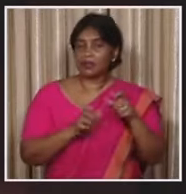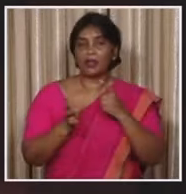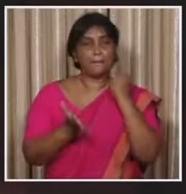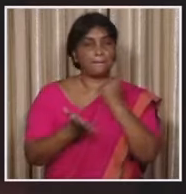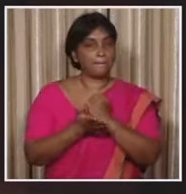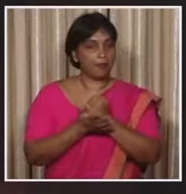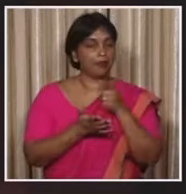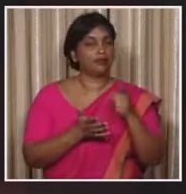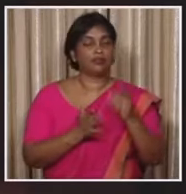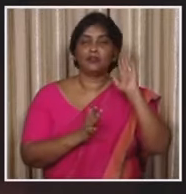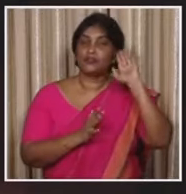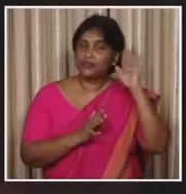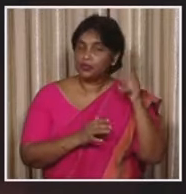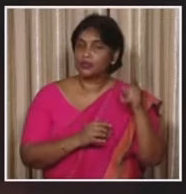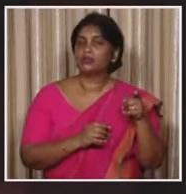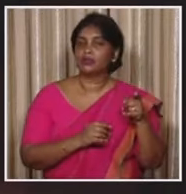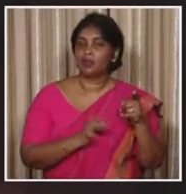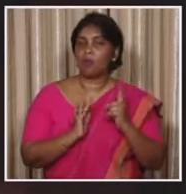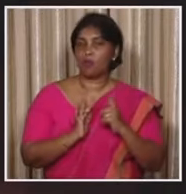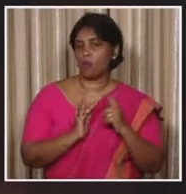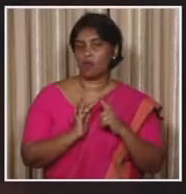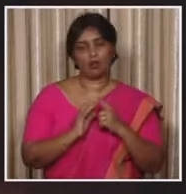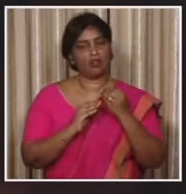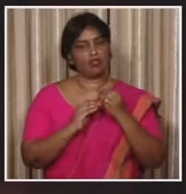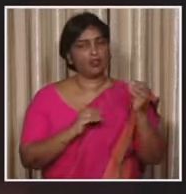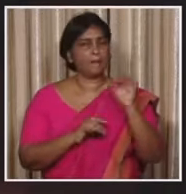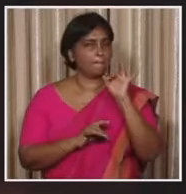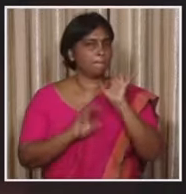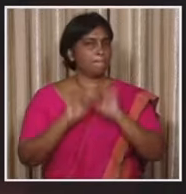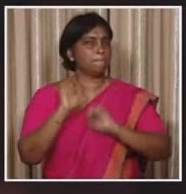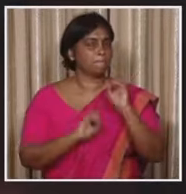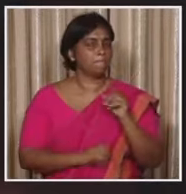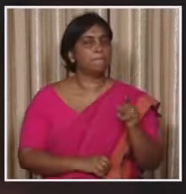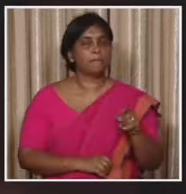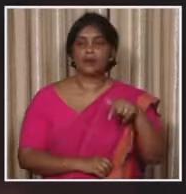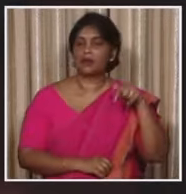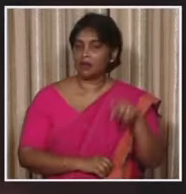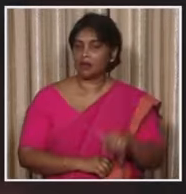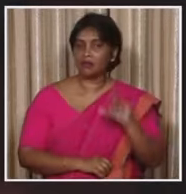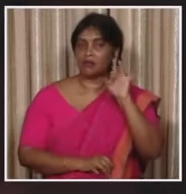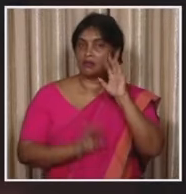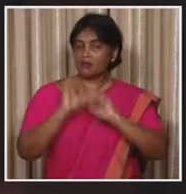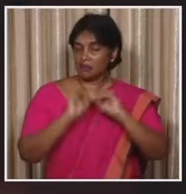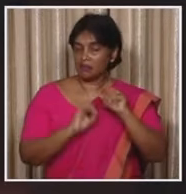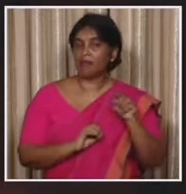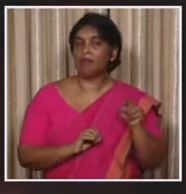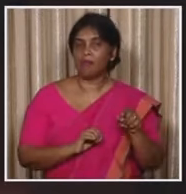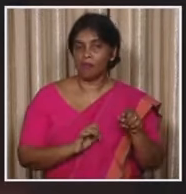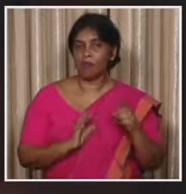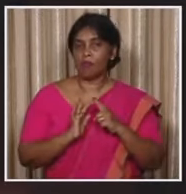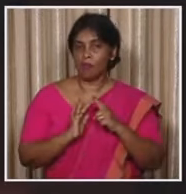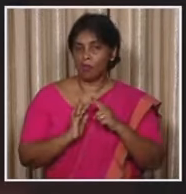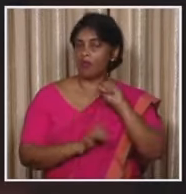ගිණුමට විශේෂිත වූ පොලියක් ලබා දුන්නා 115. අද ඒ 115